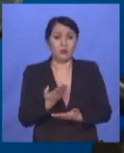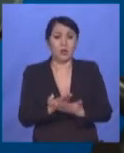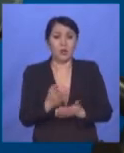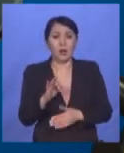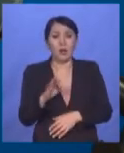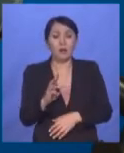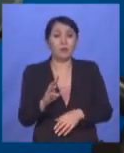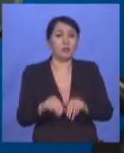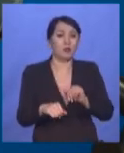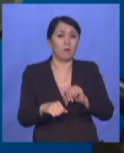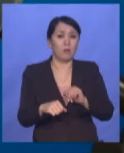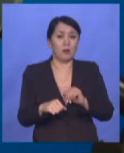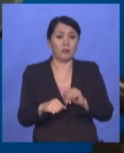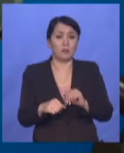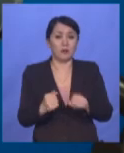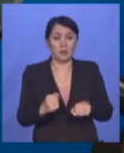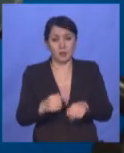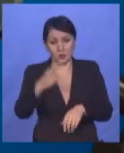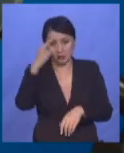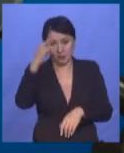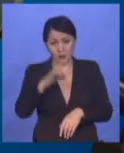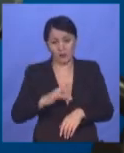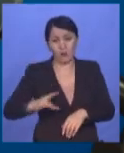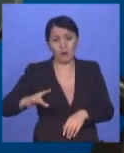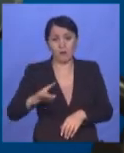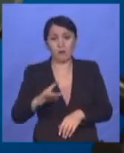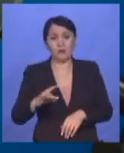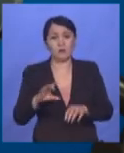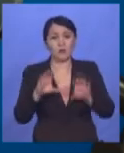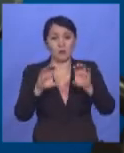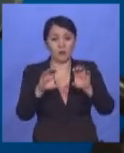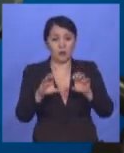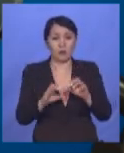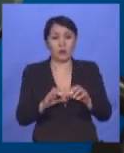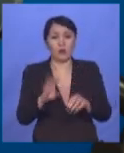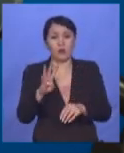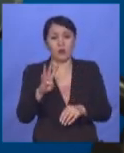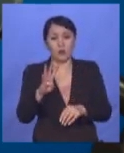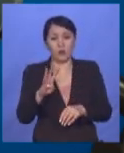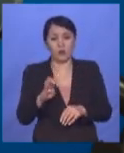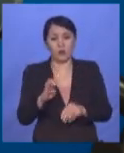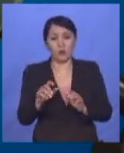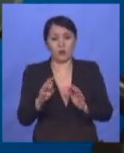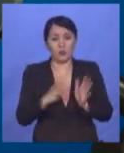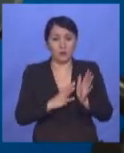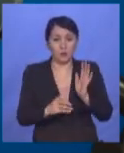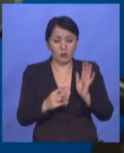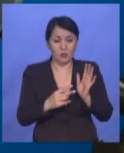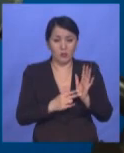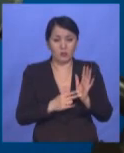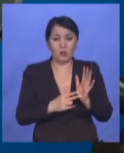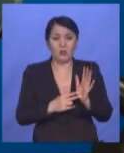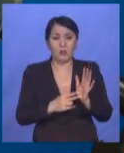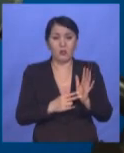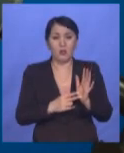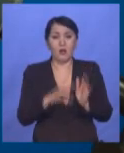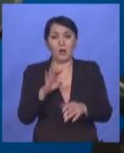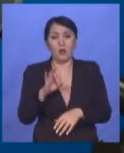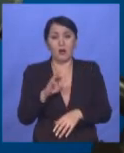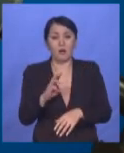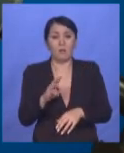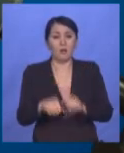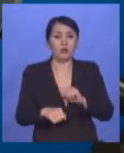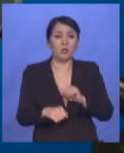әкімшілік құқық бұзушылық туралы Қазақстан Республикасының кодексінің 497-ші бабына сәйкес әкімшілік